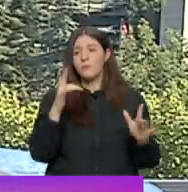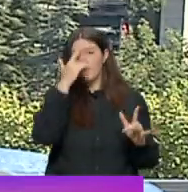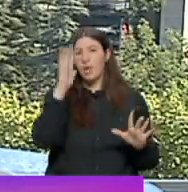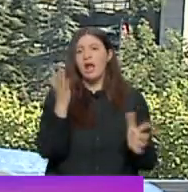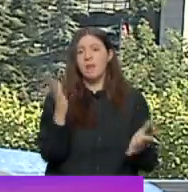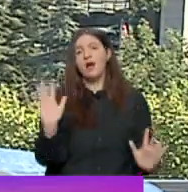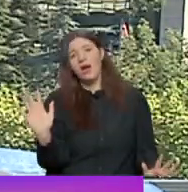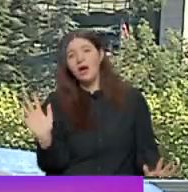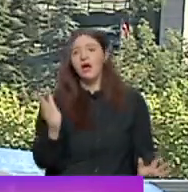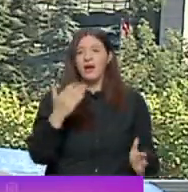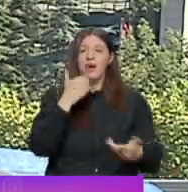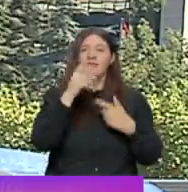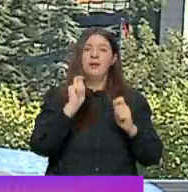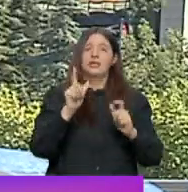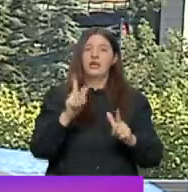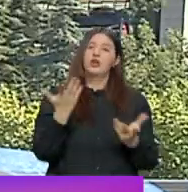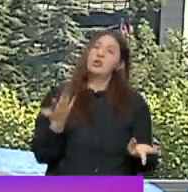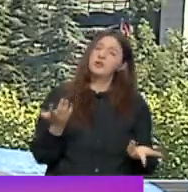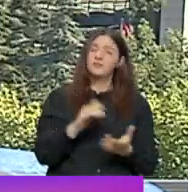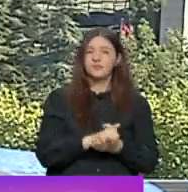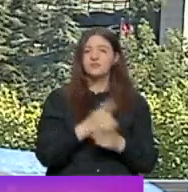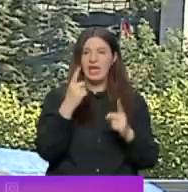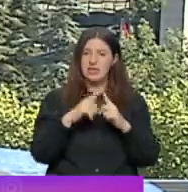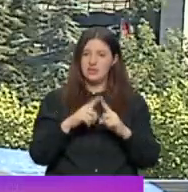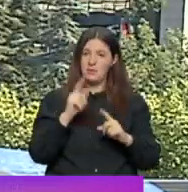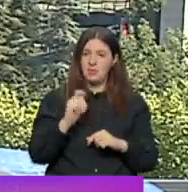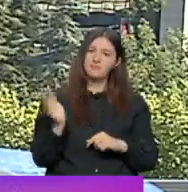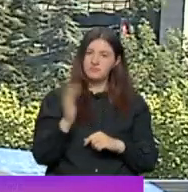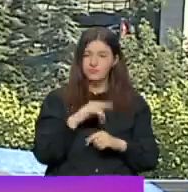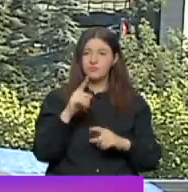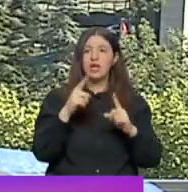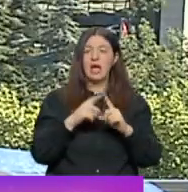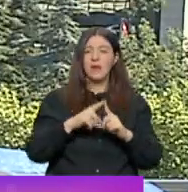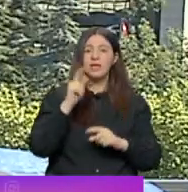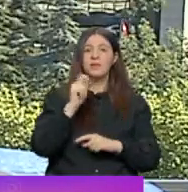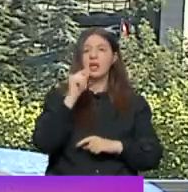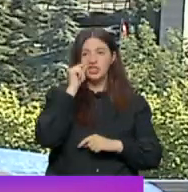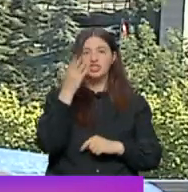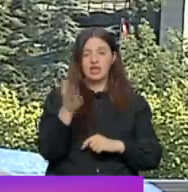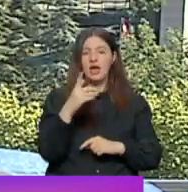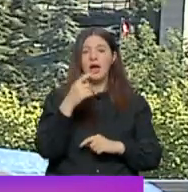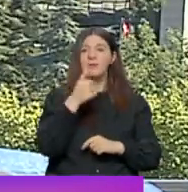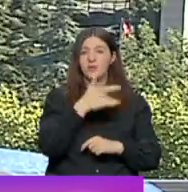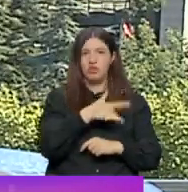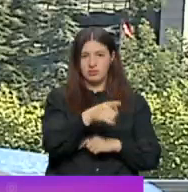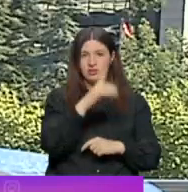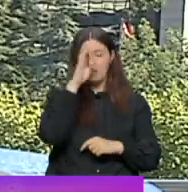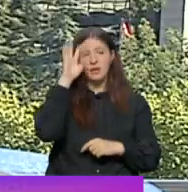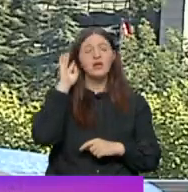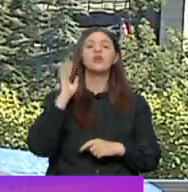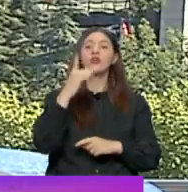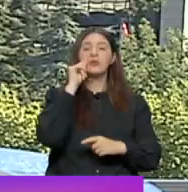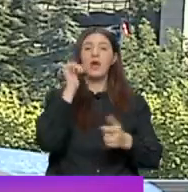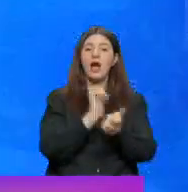ama yine de aktarmak gerekiyordu belki de. Şimdi bir hesap yapalım. Bu hesabı yapan kişi de Ali Babacan. 4 kişilik